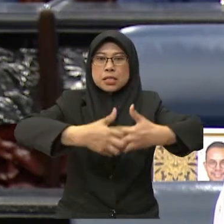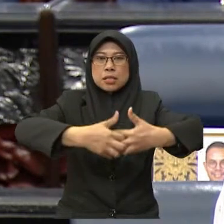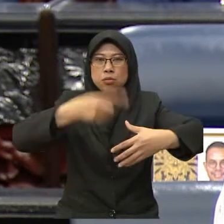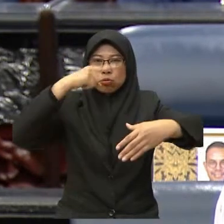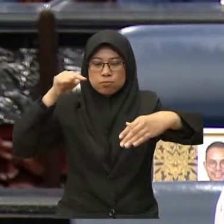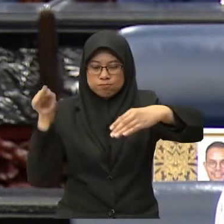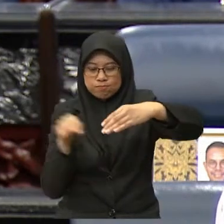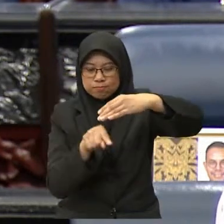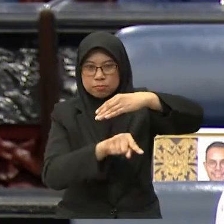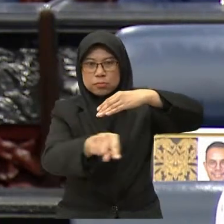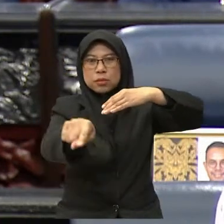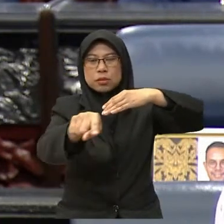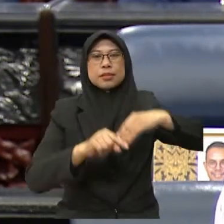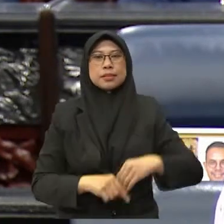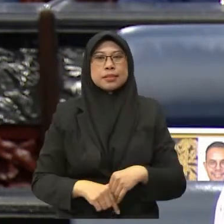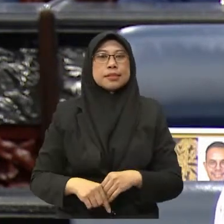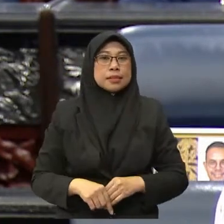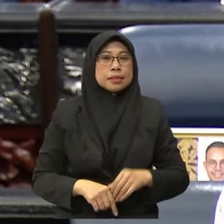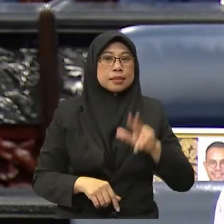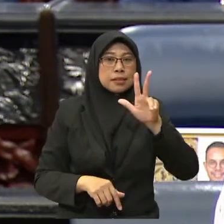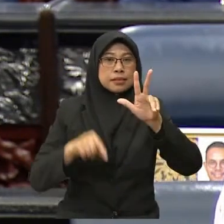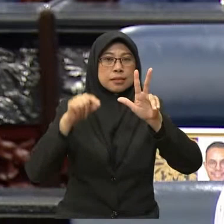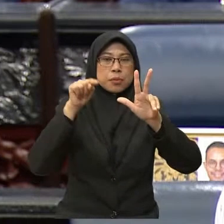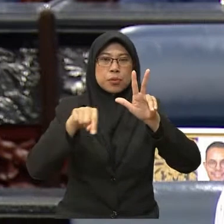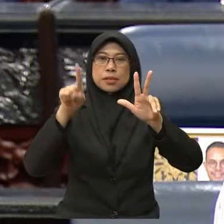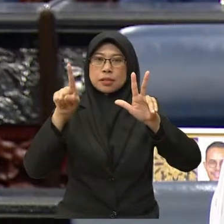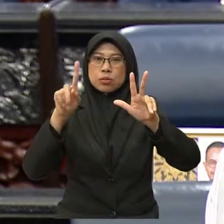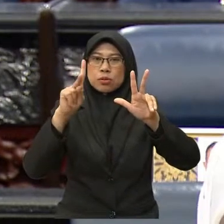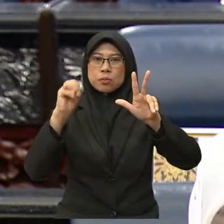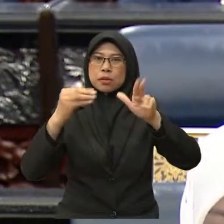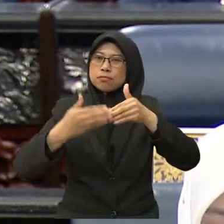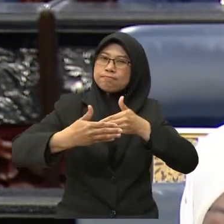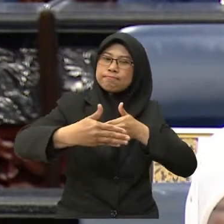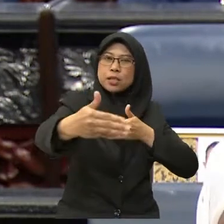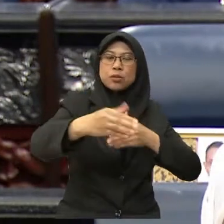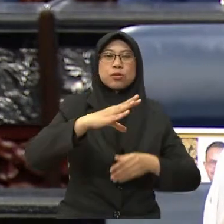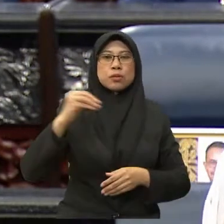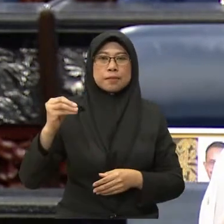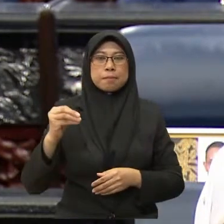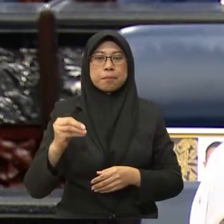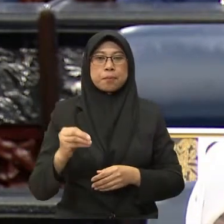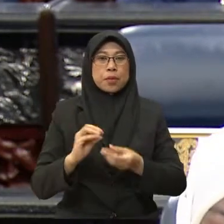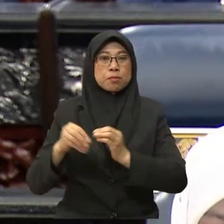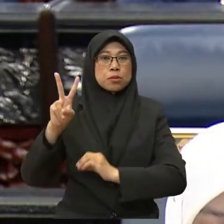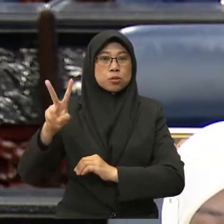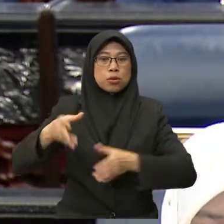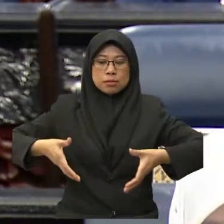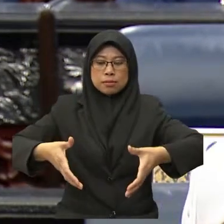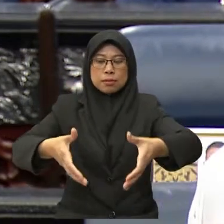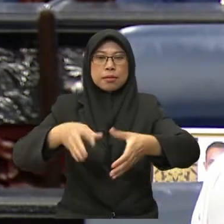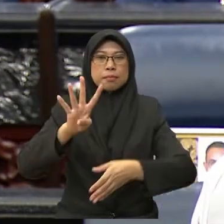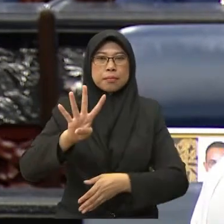genting pertama telah mencapai 3.1 km, manakala terowong genting kedua telah mencapai